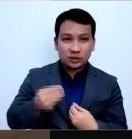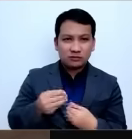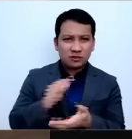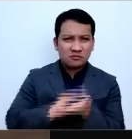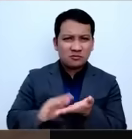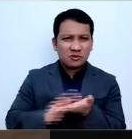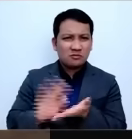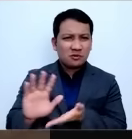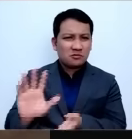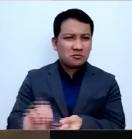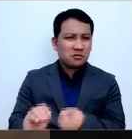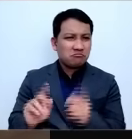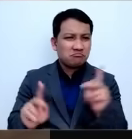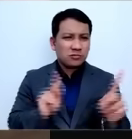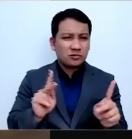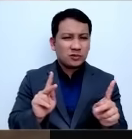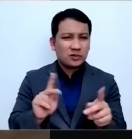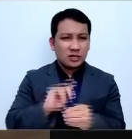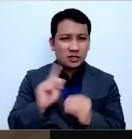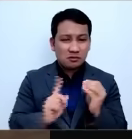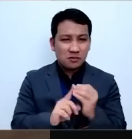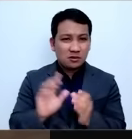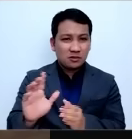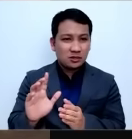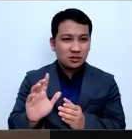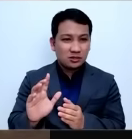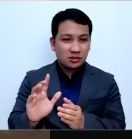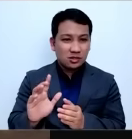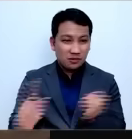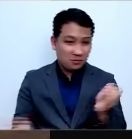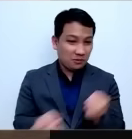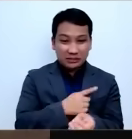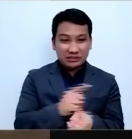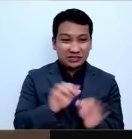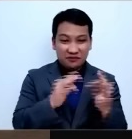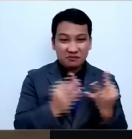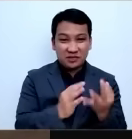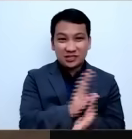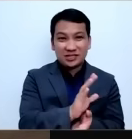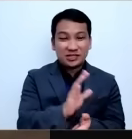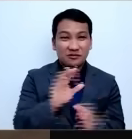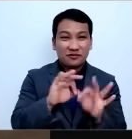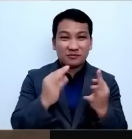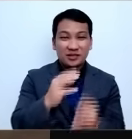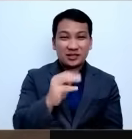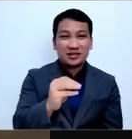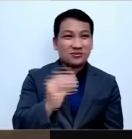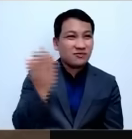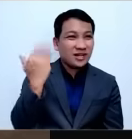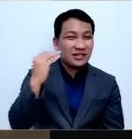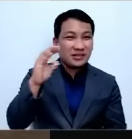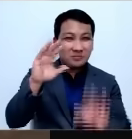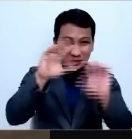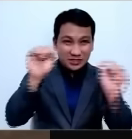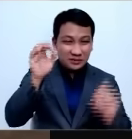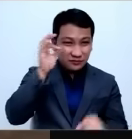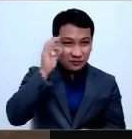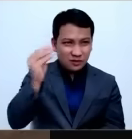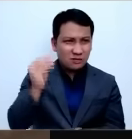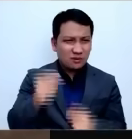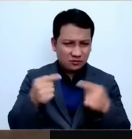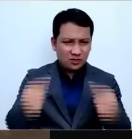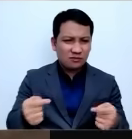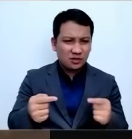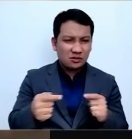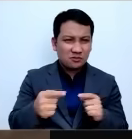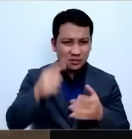pagpapatawad doon sa mga taong nasa likod ng pag-exile sa kanilang pamilya dahil ipinaglalaban lang naman daw nito yung kanilang mga prinsipyo gaya